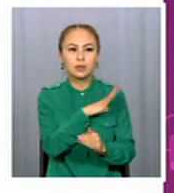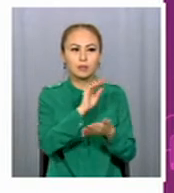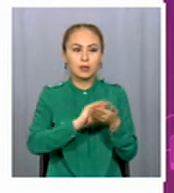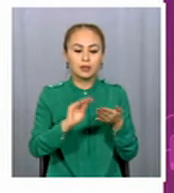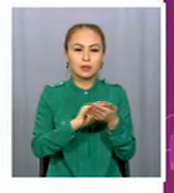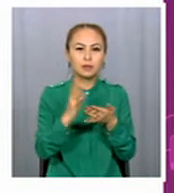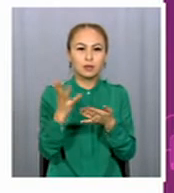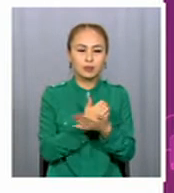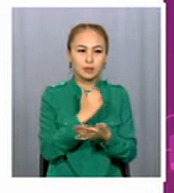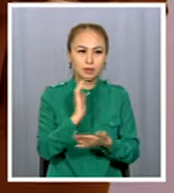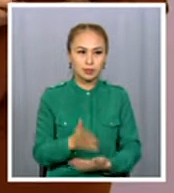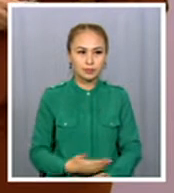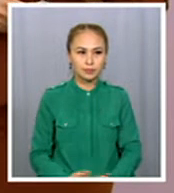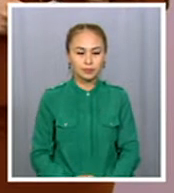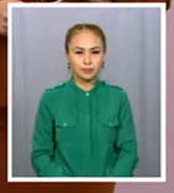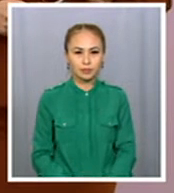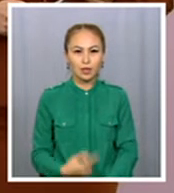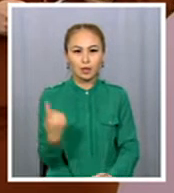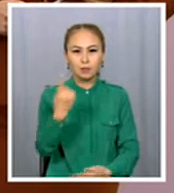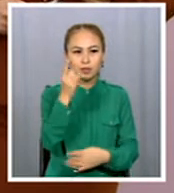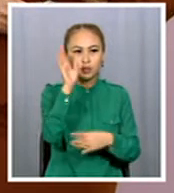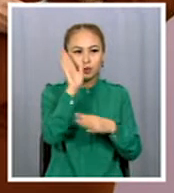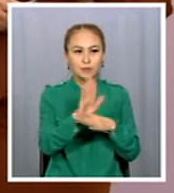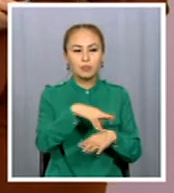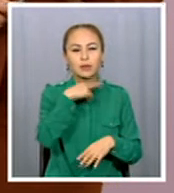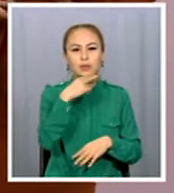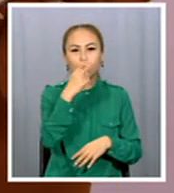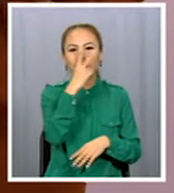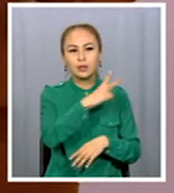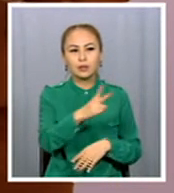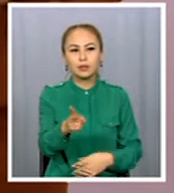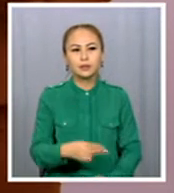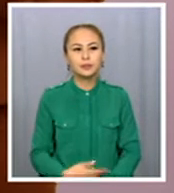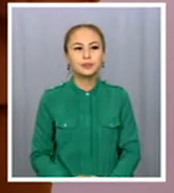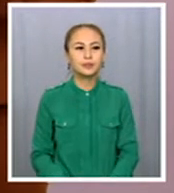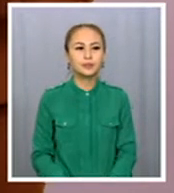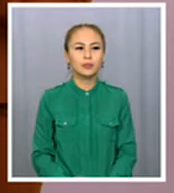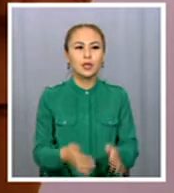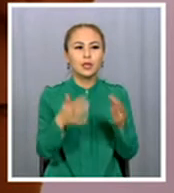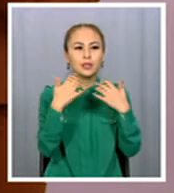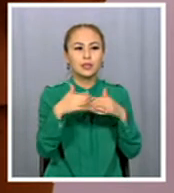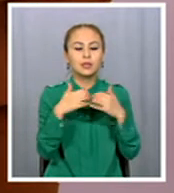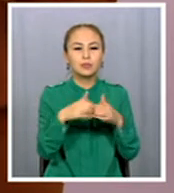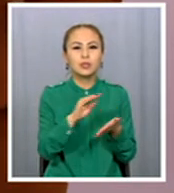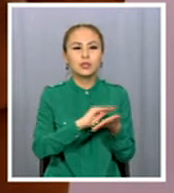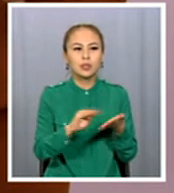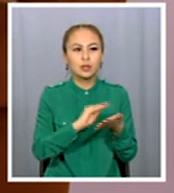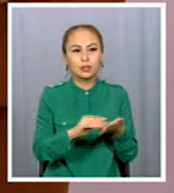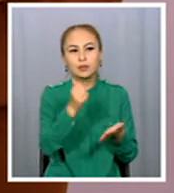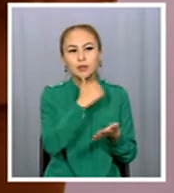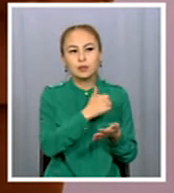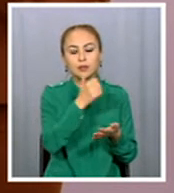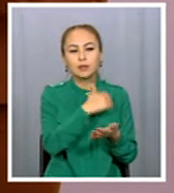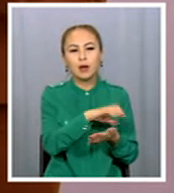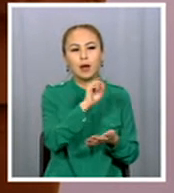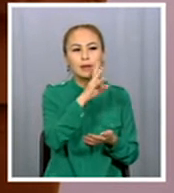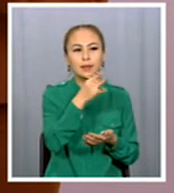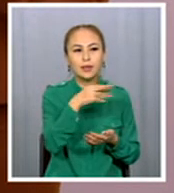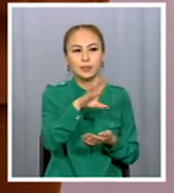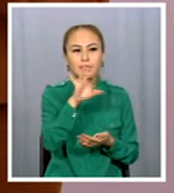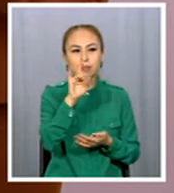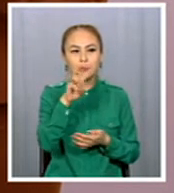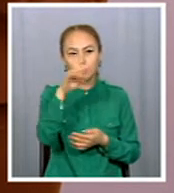өрнектердің мәнін табасыңдар. Бірінші тапсырмаға назарымызды аударайық. Есептерді шығарыңдар. Әлия мен